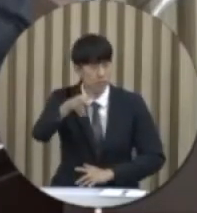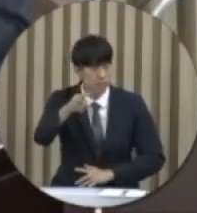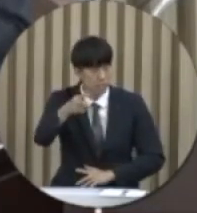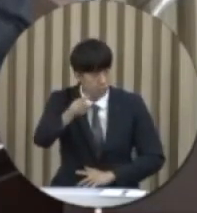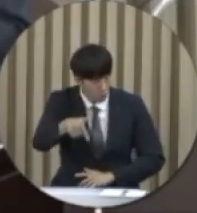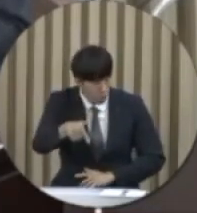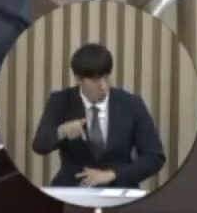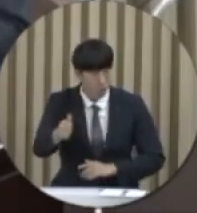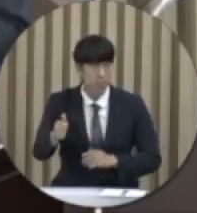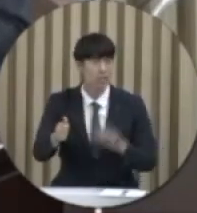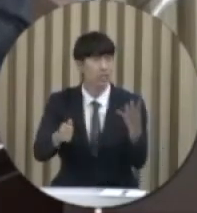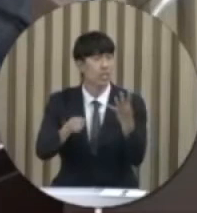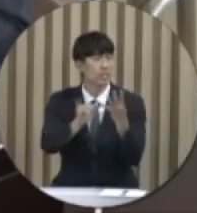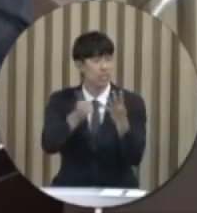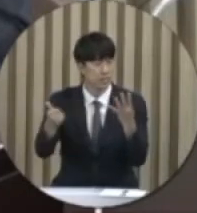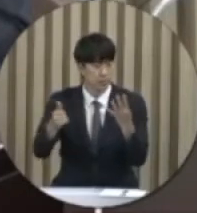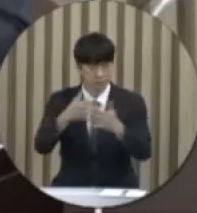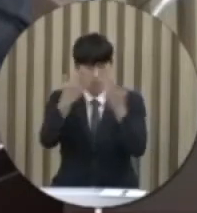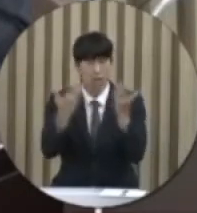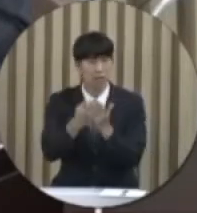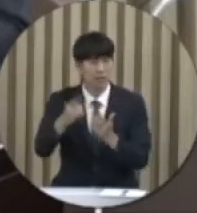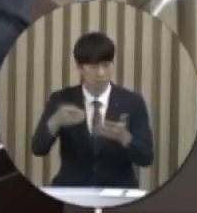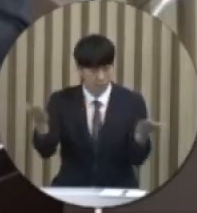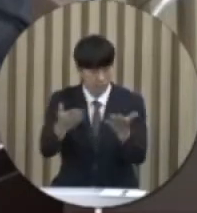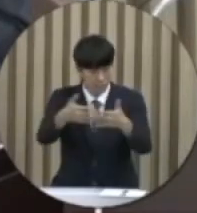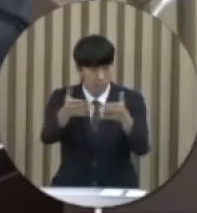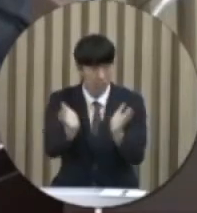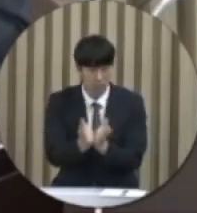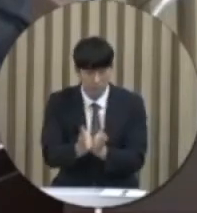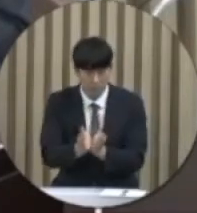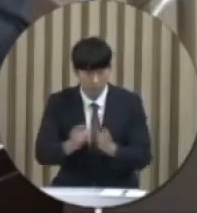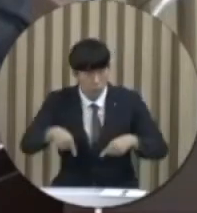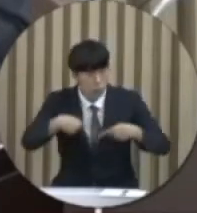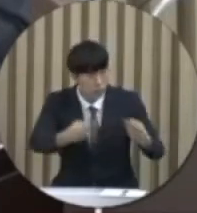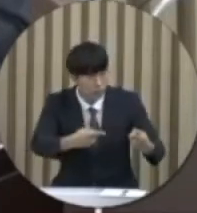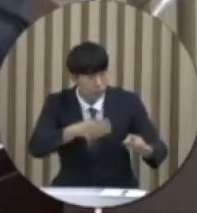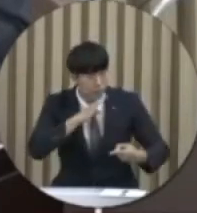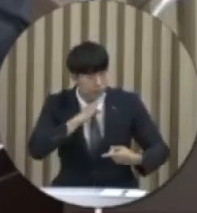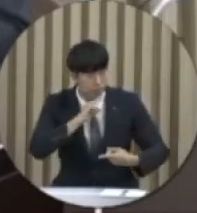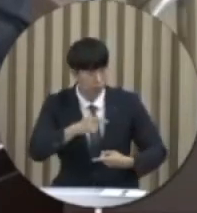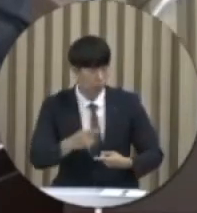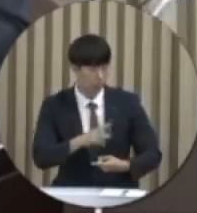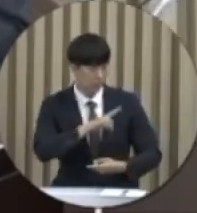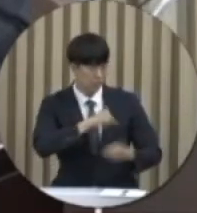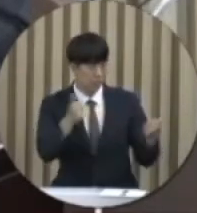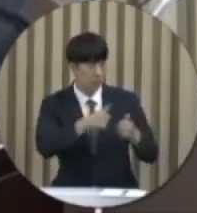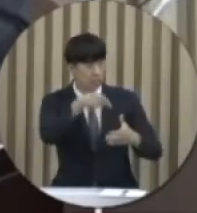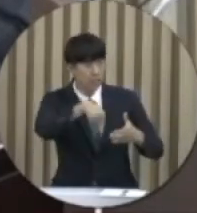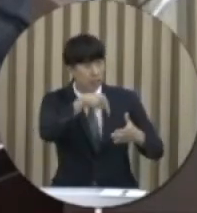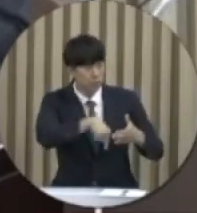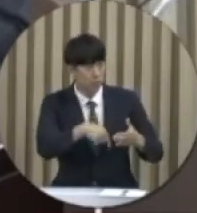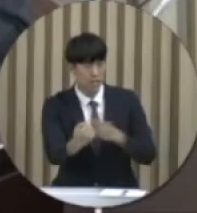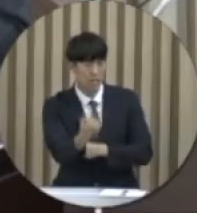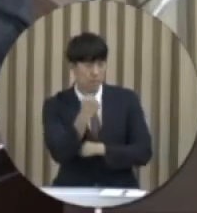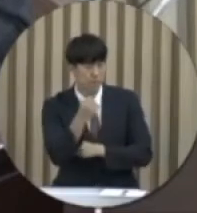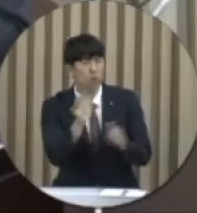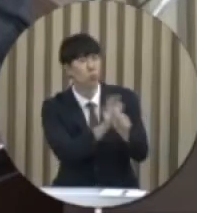네 분이 다 TF팀에 합류하였습니다. 저희 의회에서도 같이 힘을 보탤